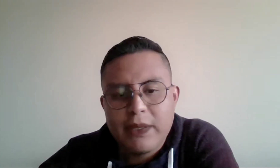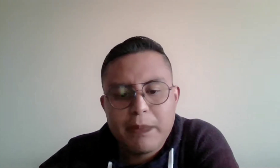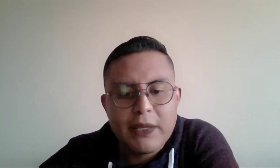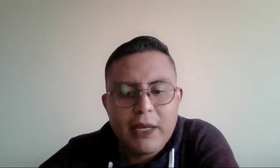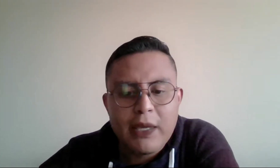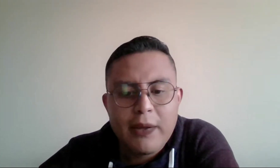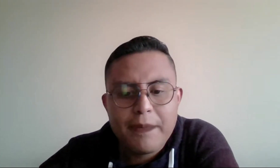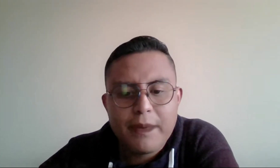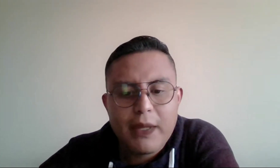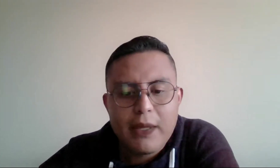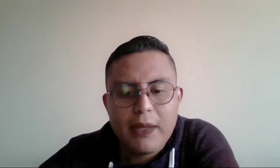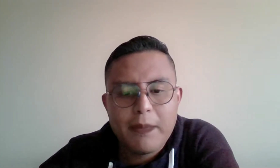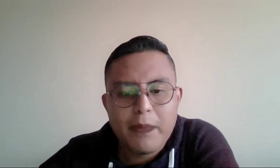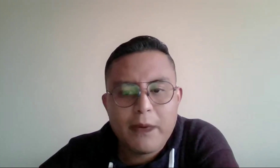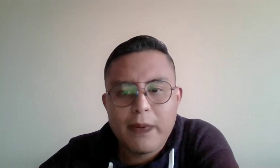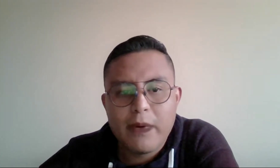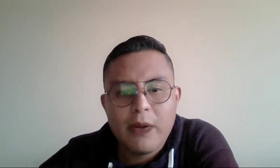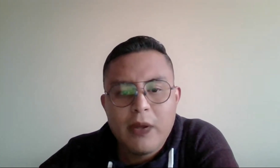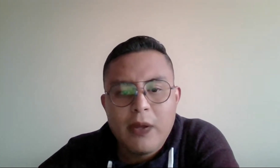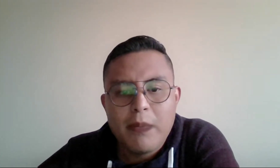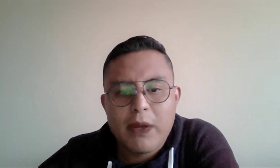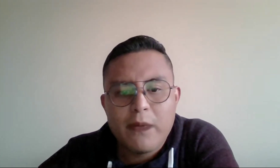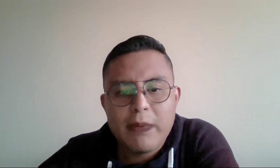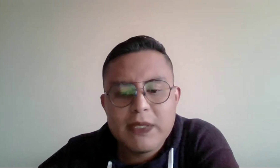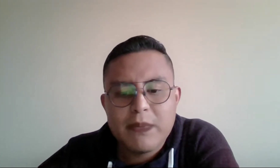cette invitation. Je vais partager mon écran.